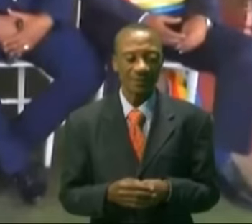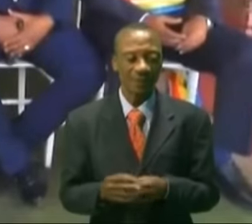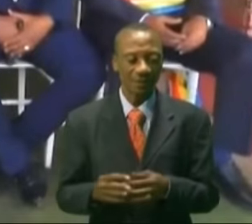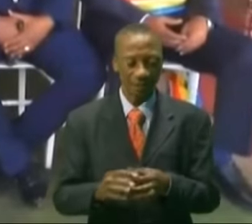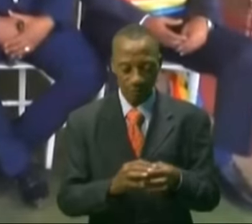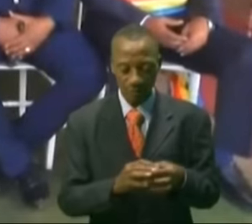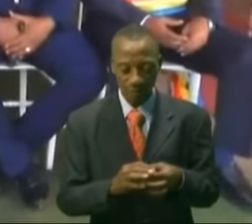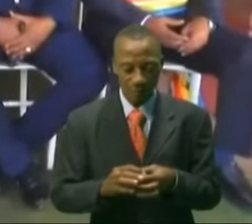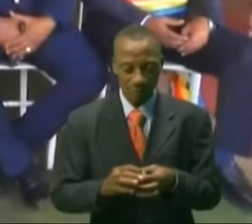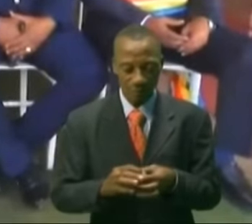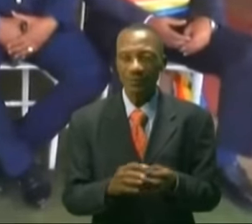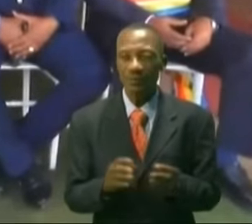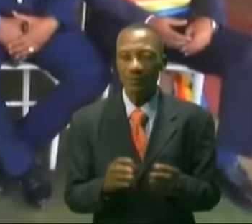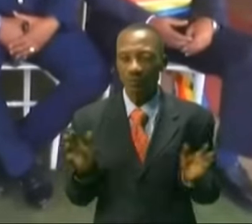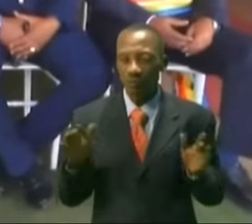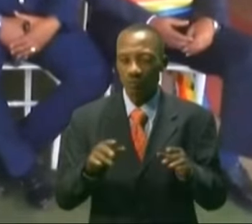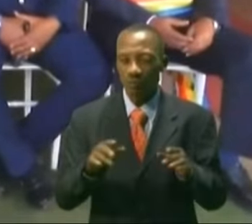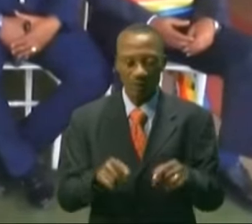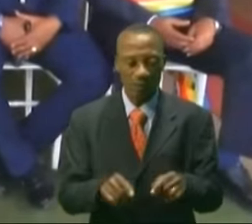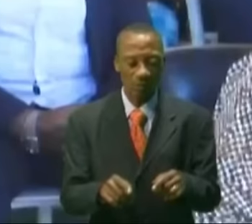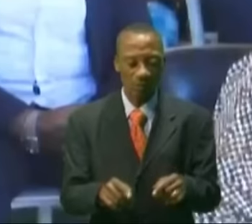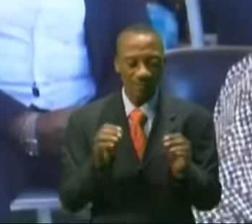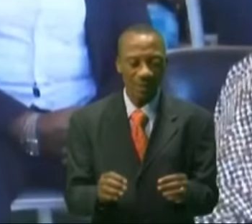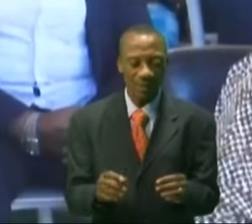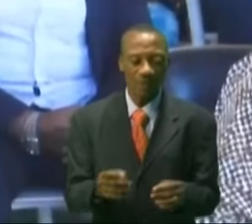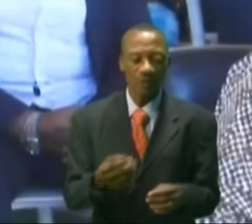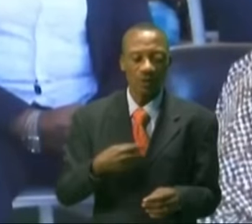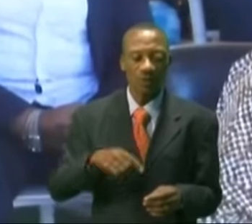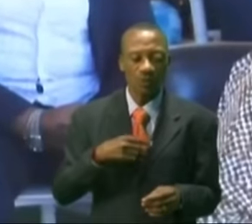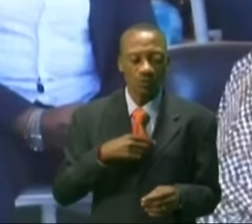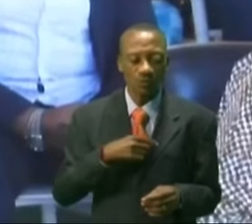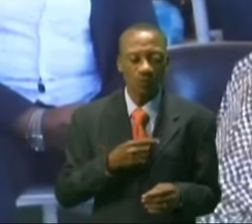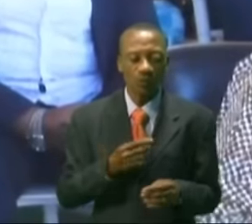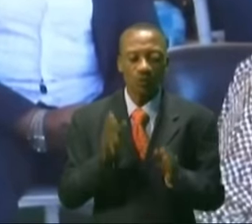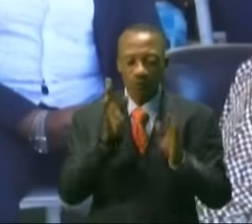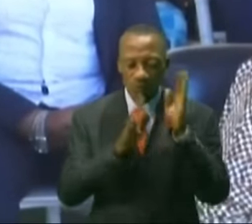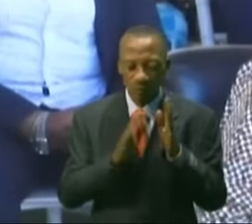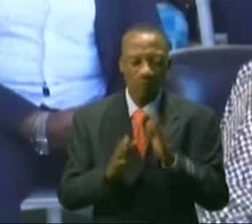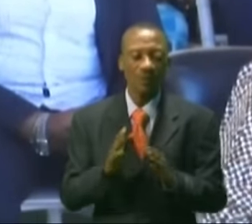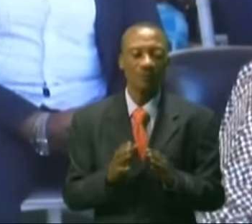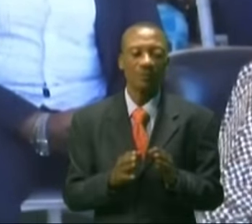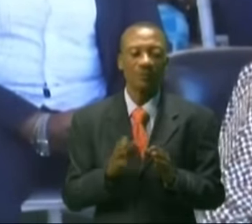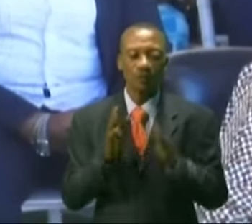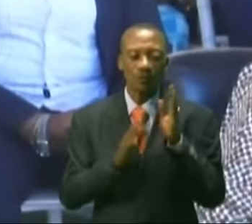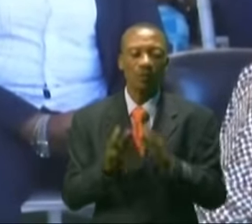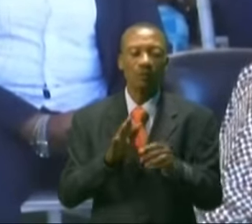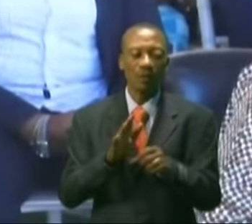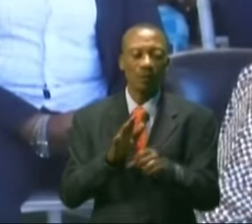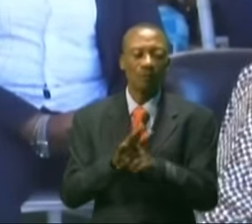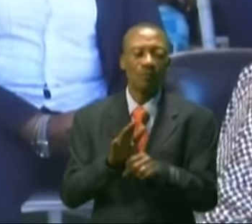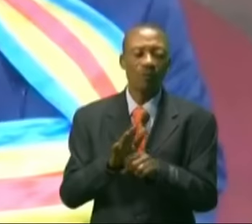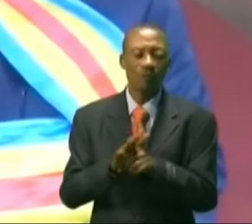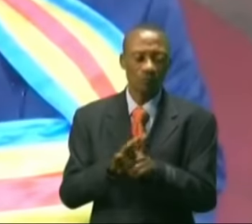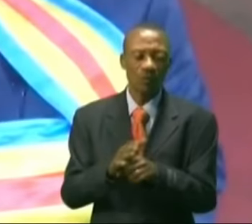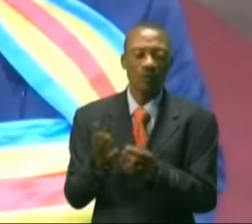agression barbare et non justifiée que commet le Rwanda sur nos terres, sur la terre de